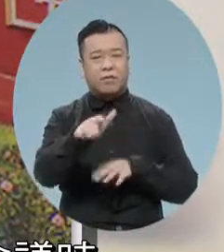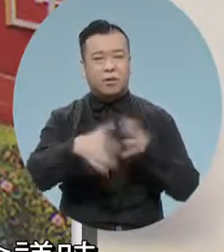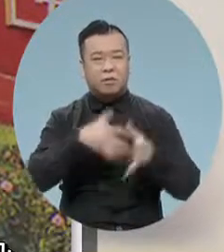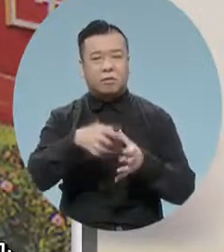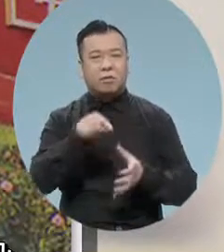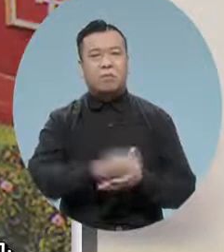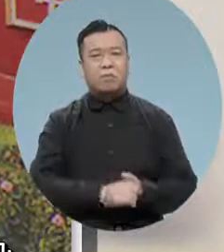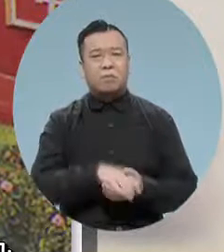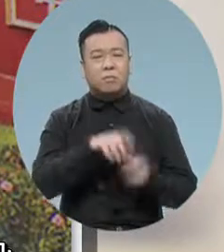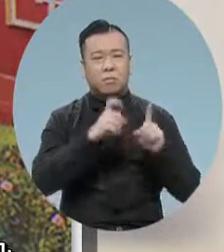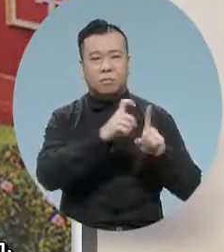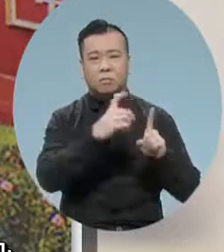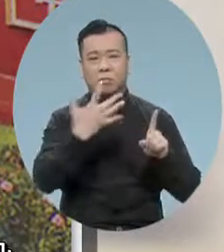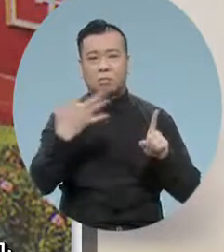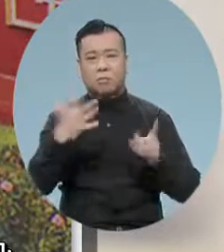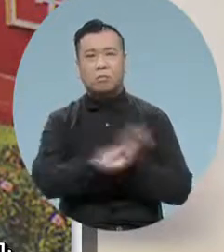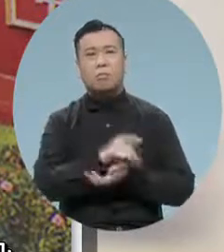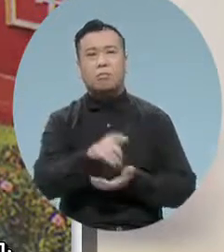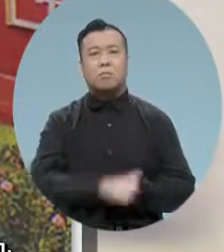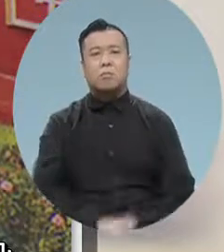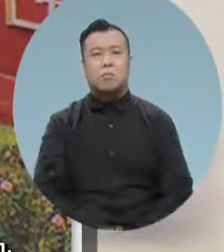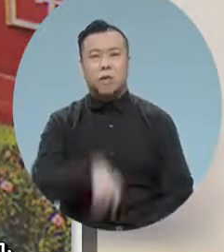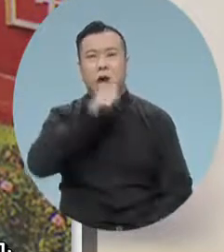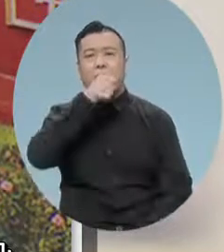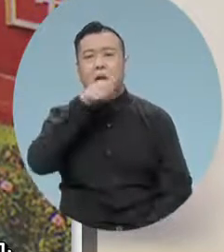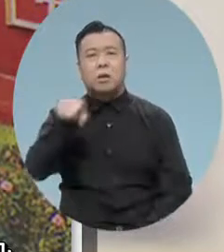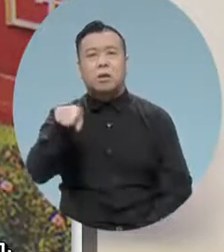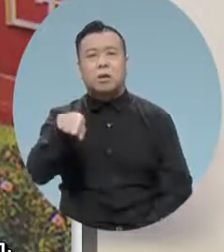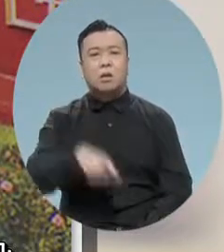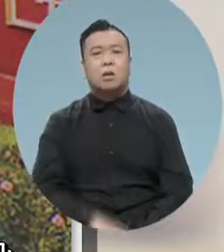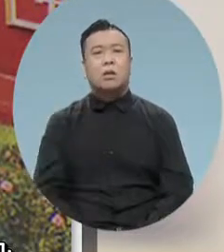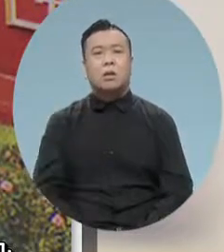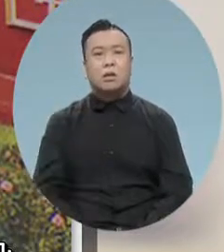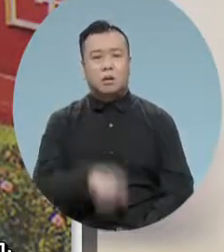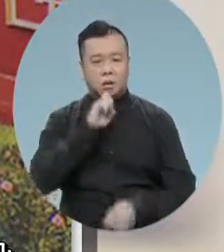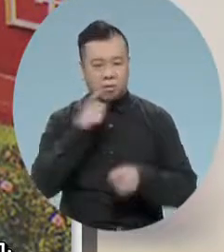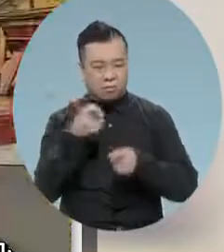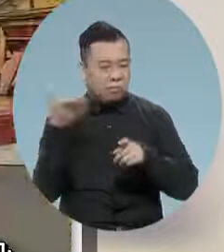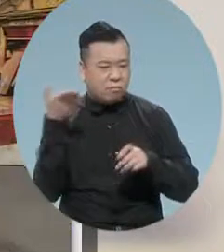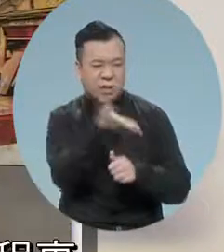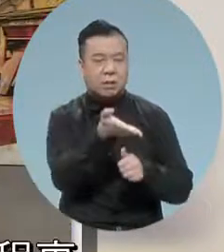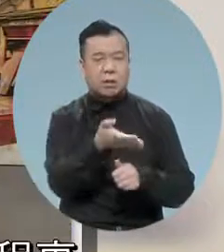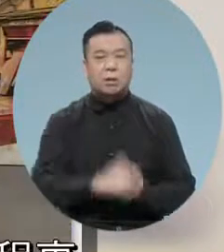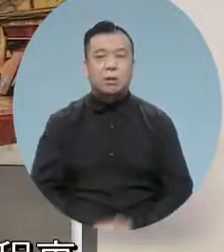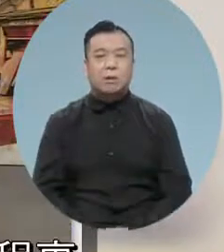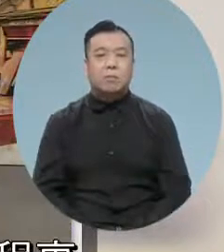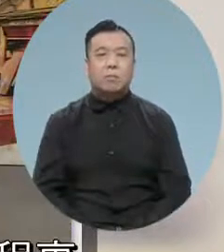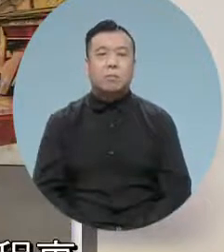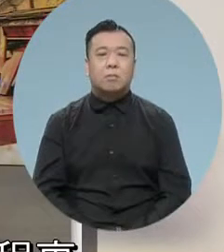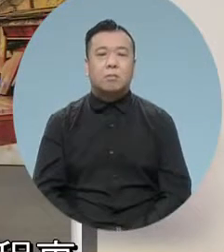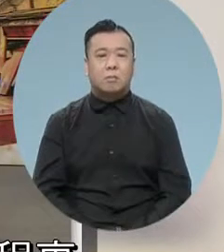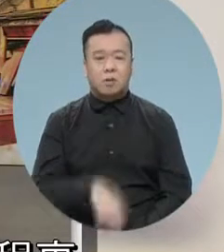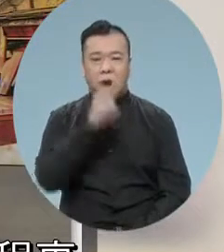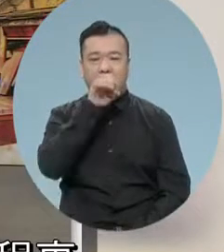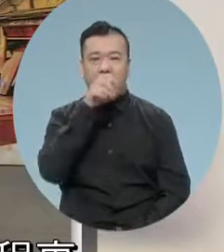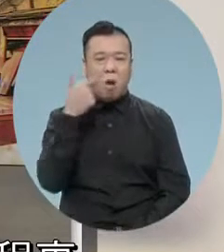時候，1955年他被台灣的特工是刺殺了。所以講